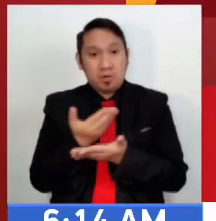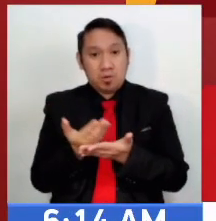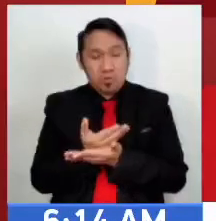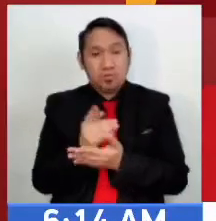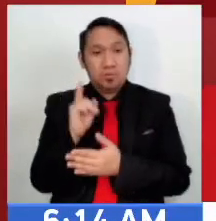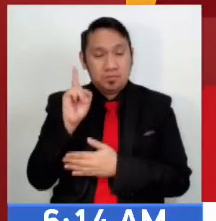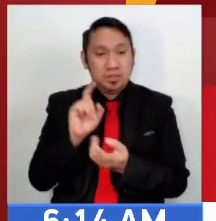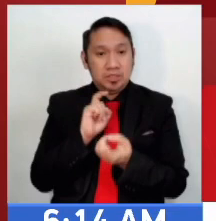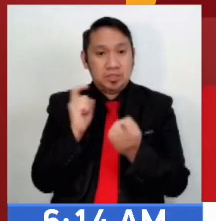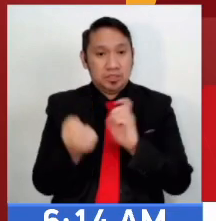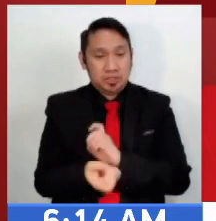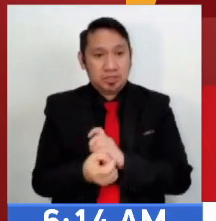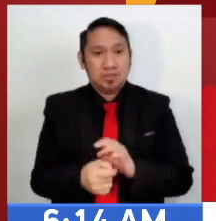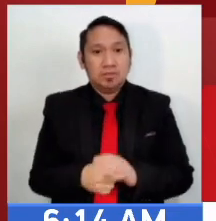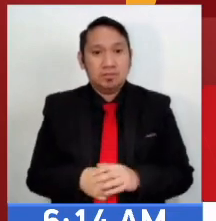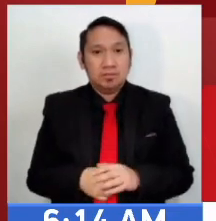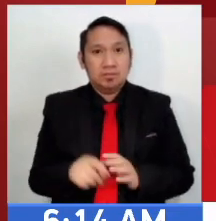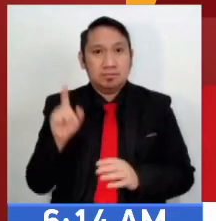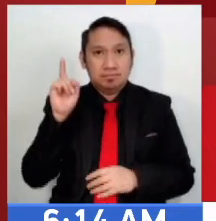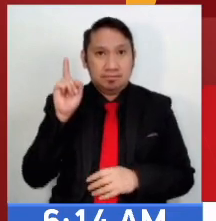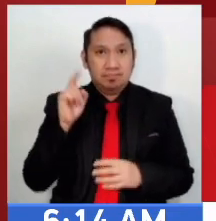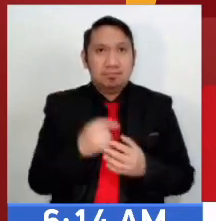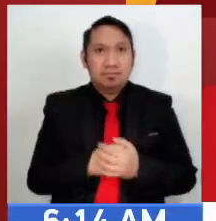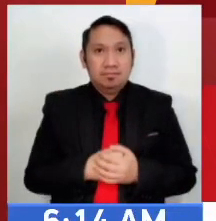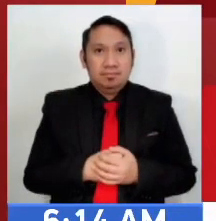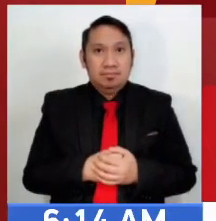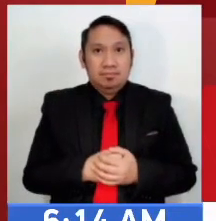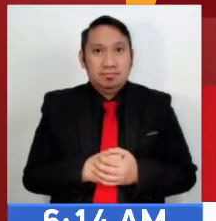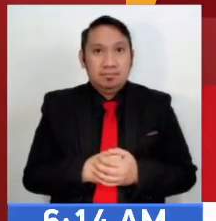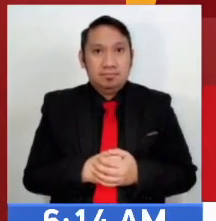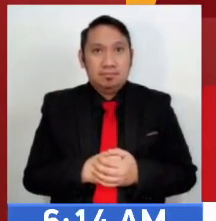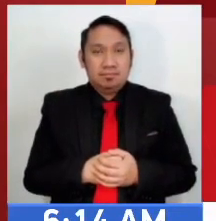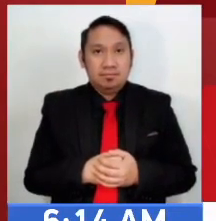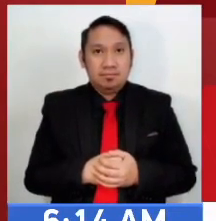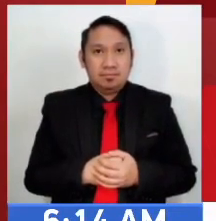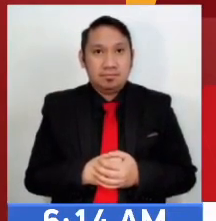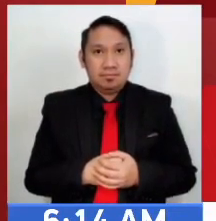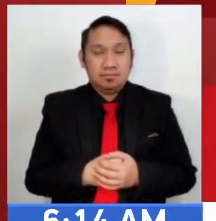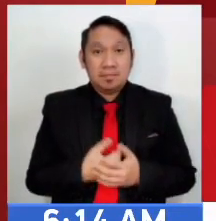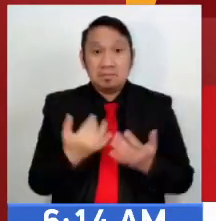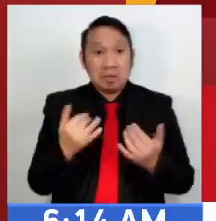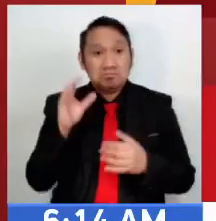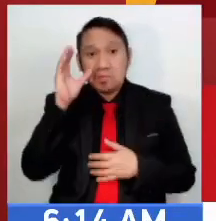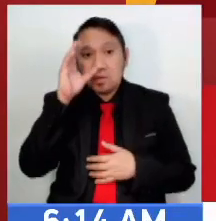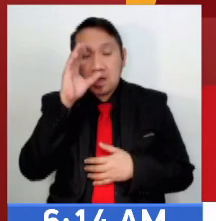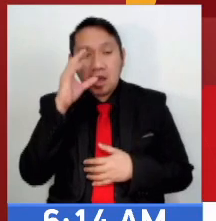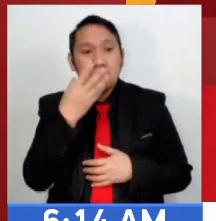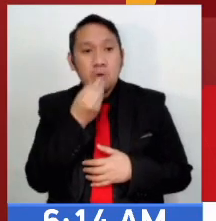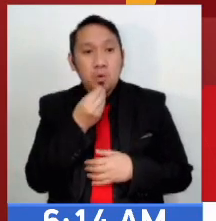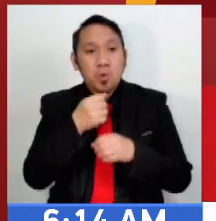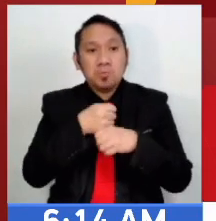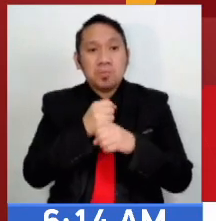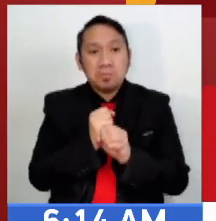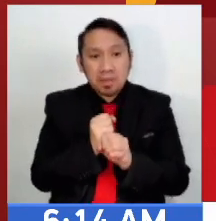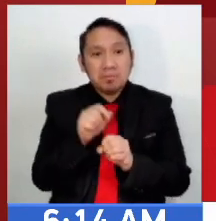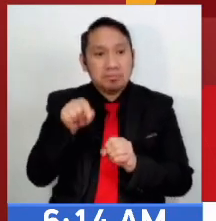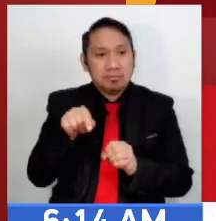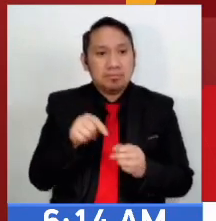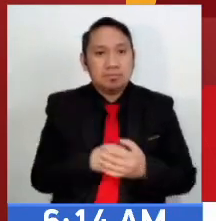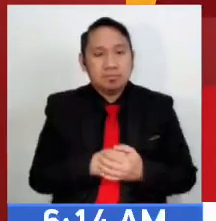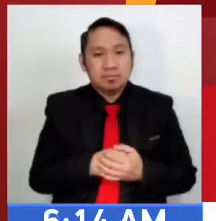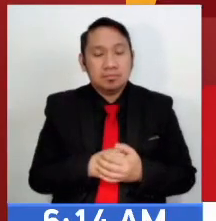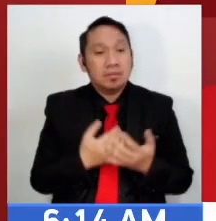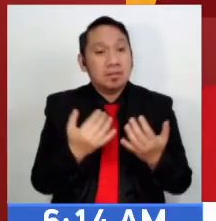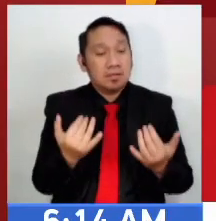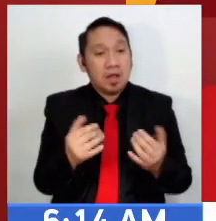automated system with transparency audit and count. Naghahanap ang COMELEC ng manufacturer na kayang gumawa nito. Nasasagot na rin sa